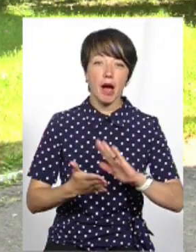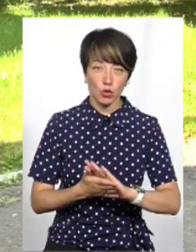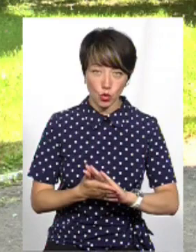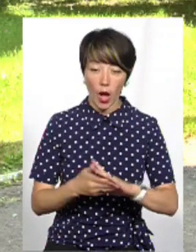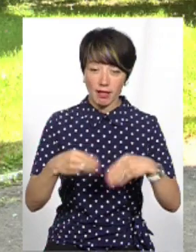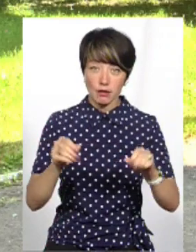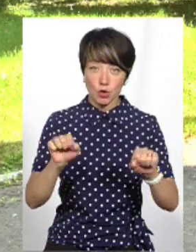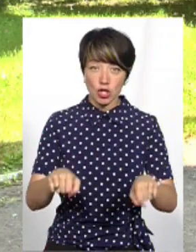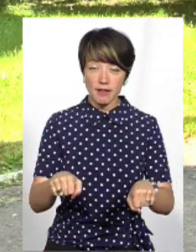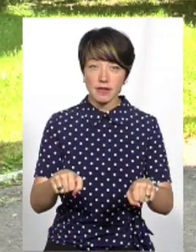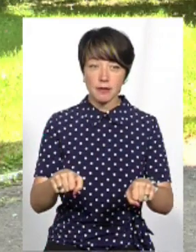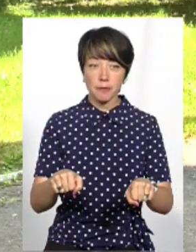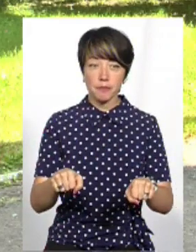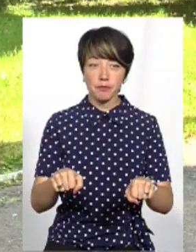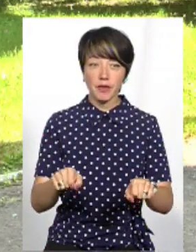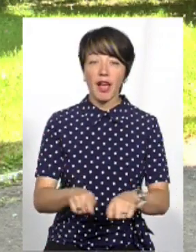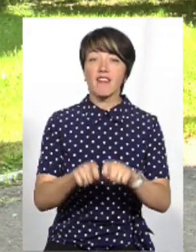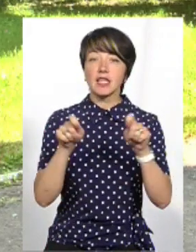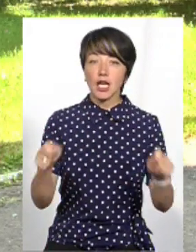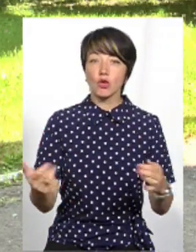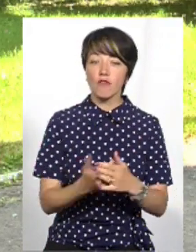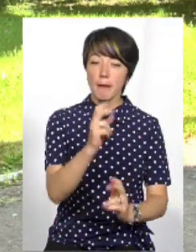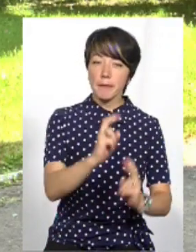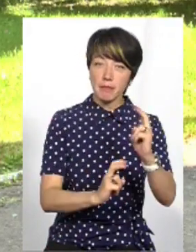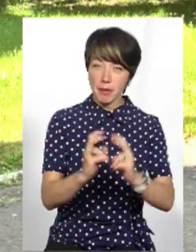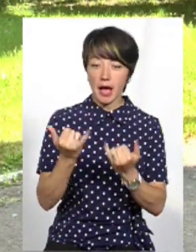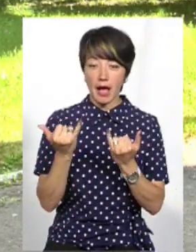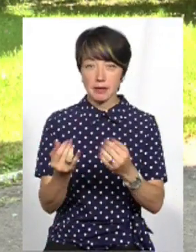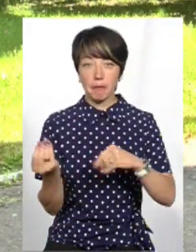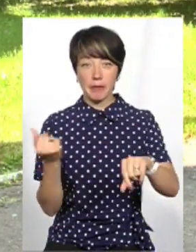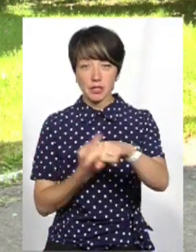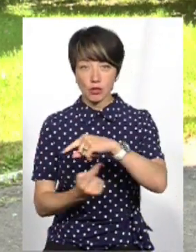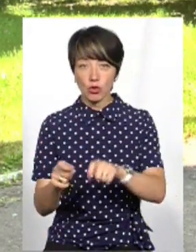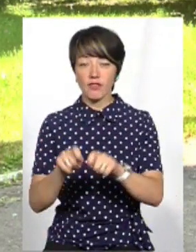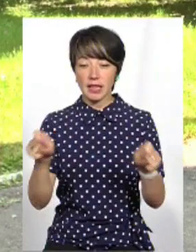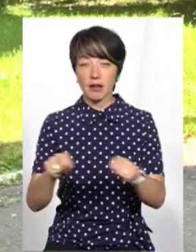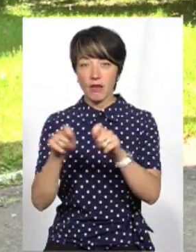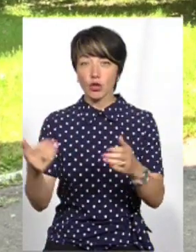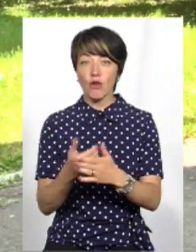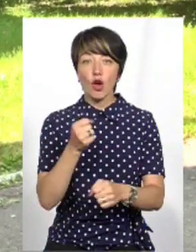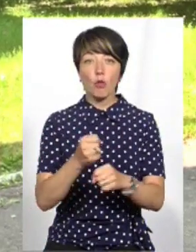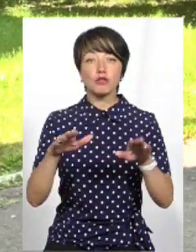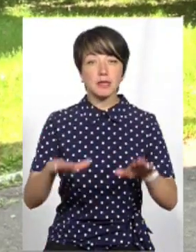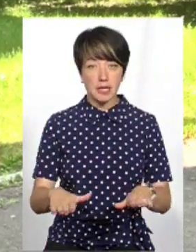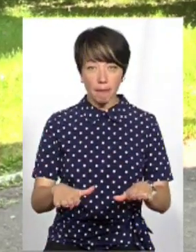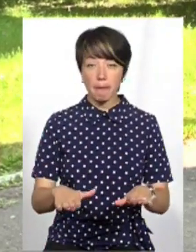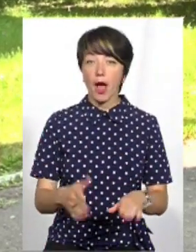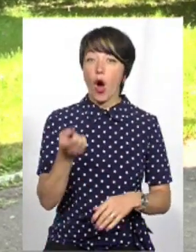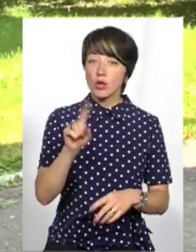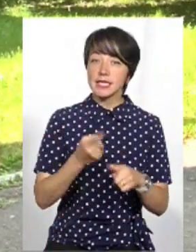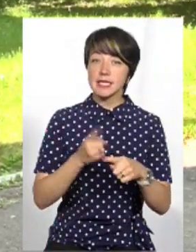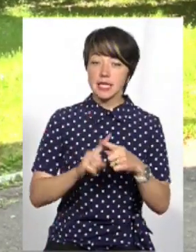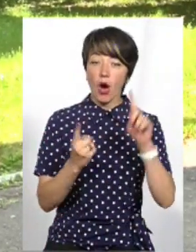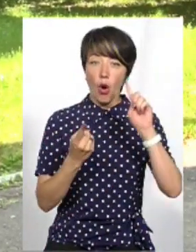дасть можливість, цитую, інвесторам відкрити нові підприємства, а діючим суб'єктам бізнесу відкривати нові робочі місця. Оскільки це